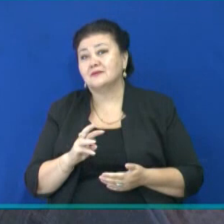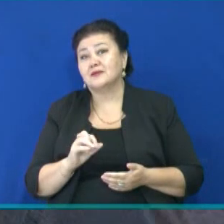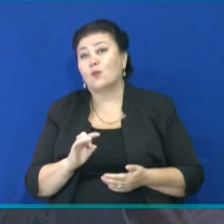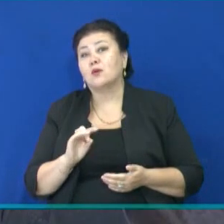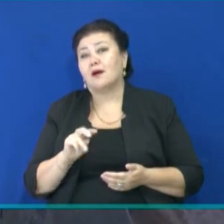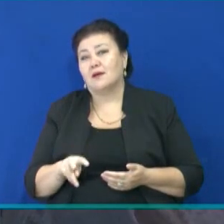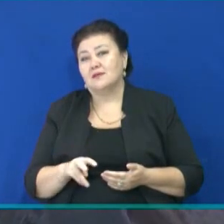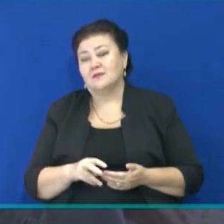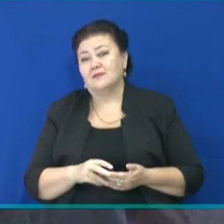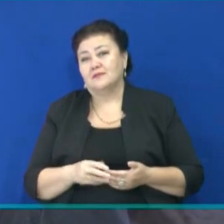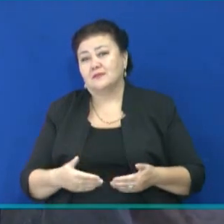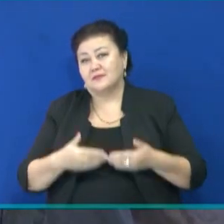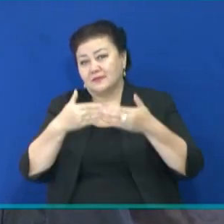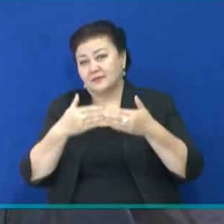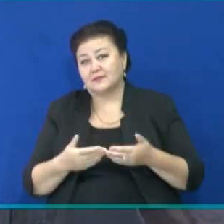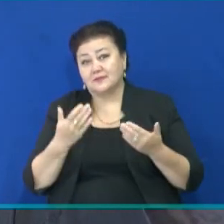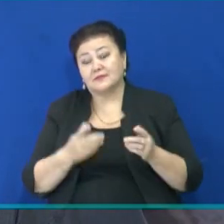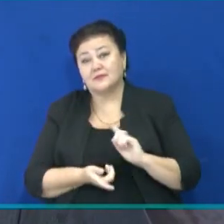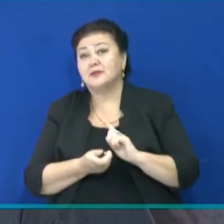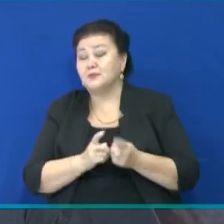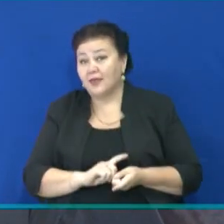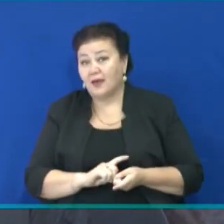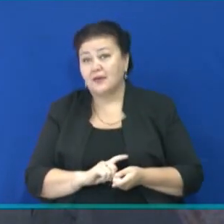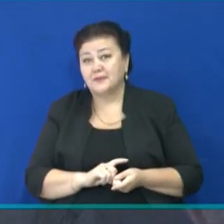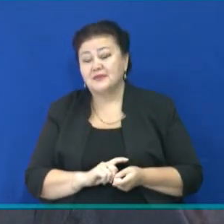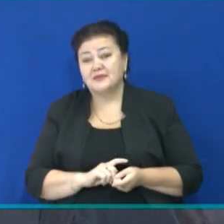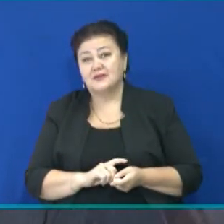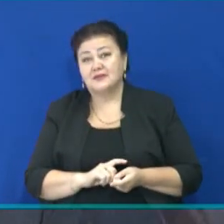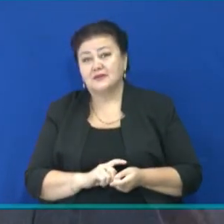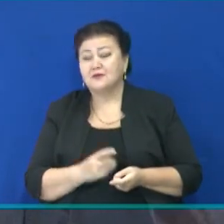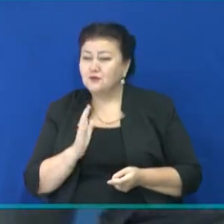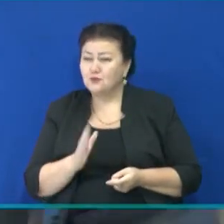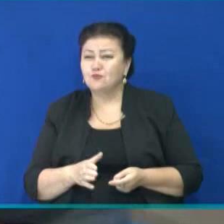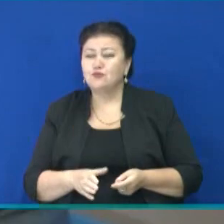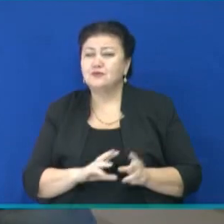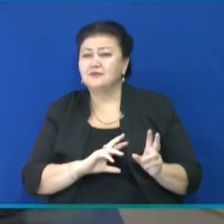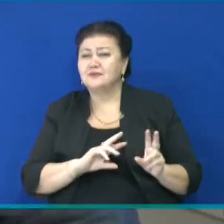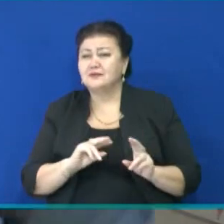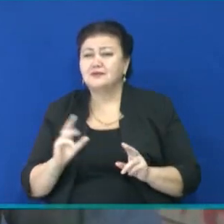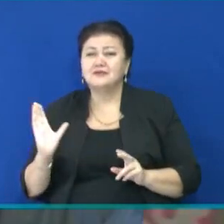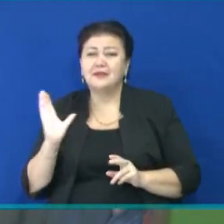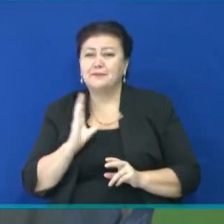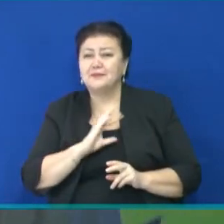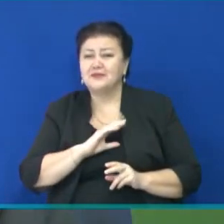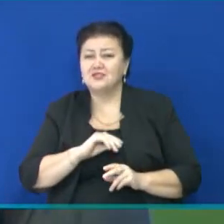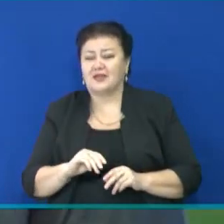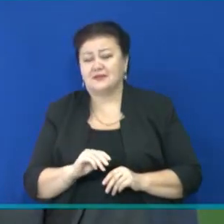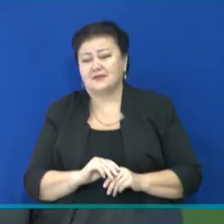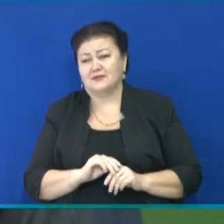көрдім. Енді көтеріліп жатырмыз жақын-жақын. Құдай берсе шүкір болса, түгел жақсы болар. Нормально, в принципе. Хотя